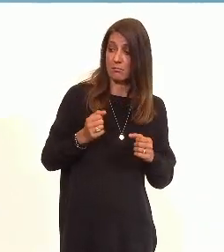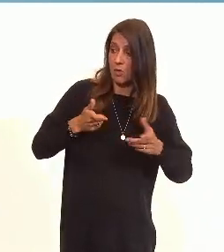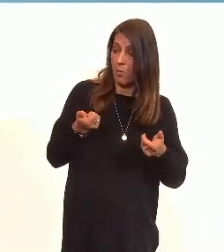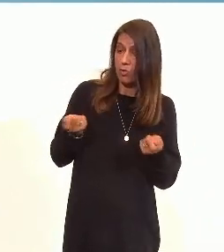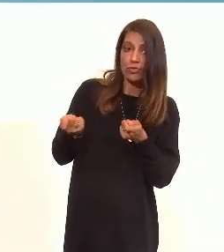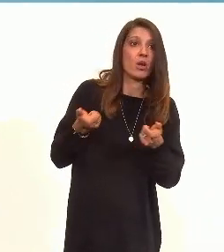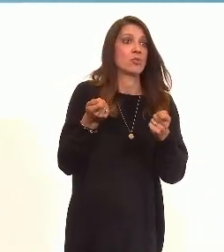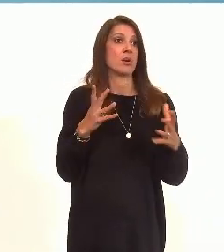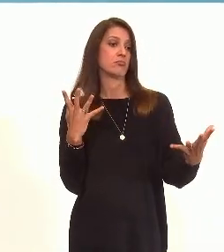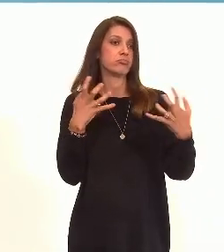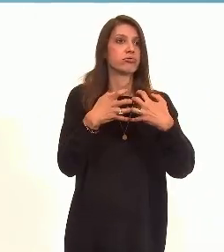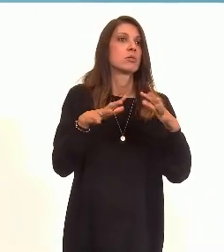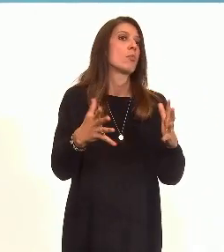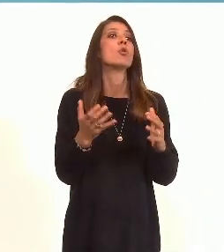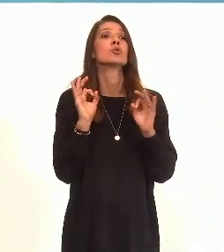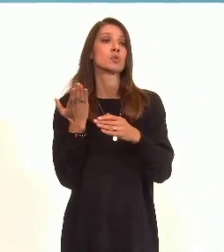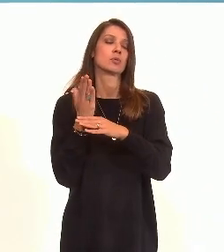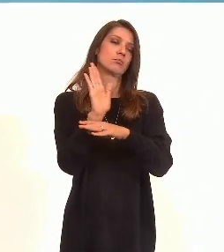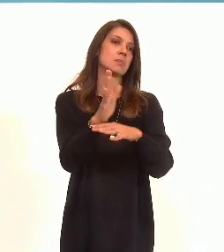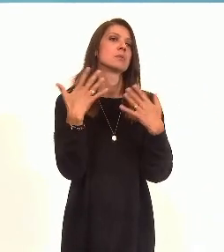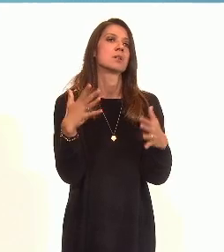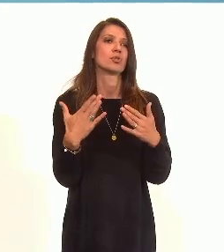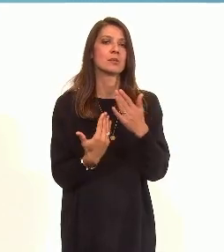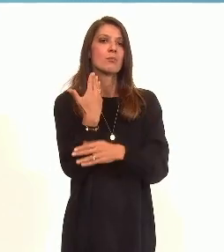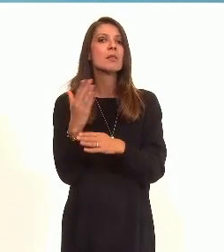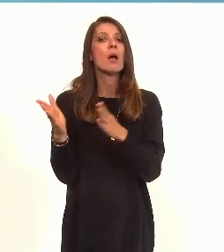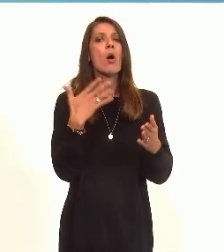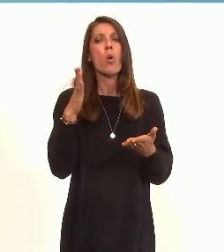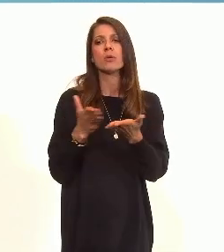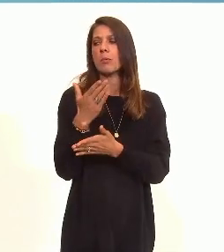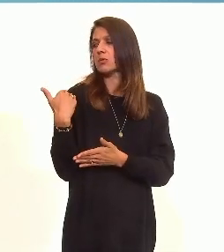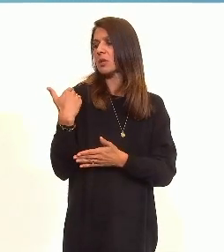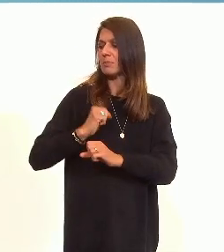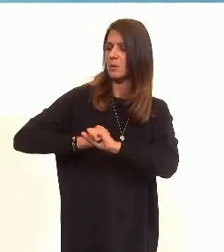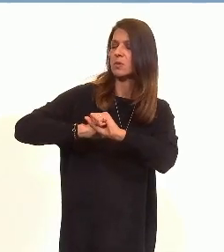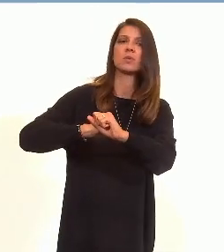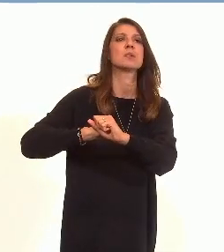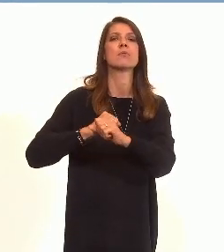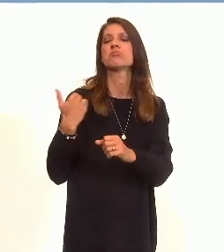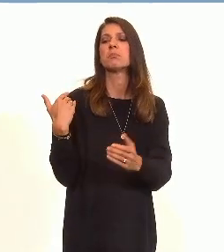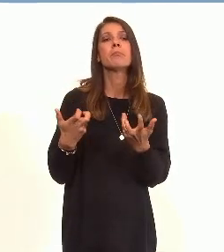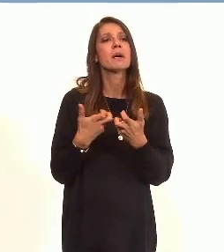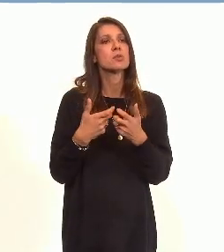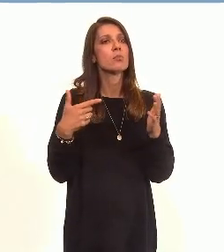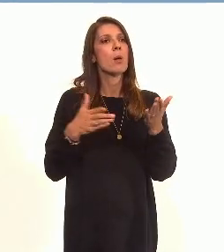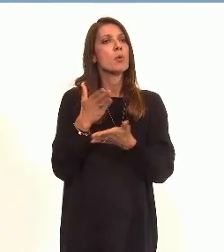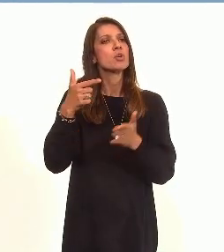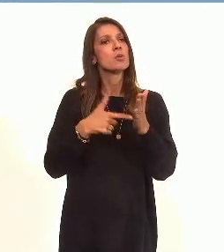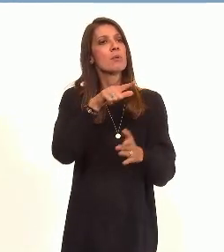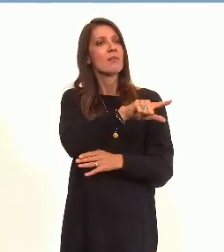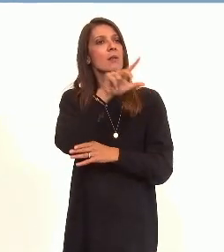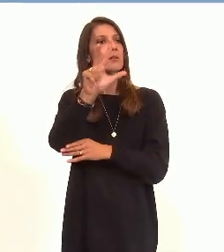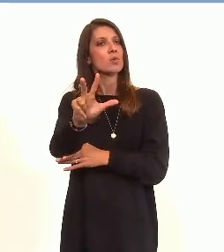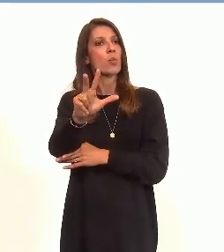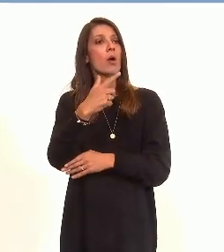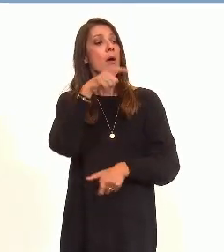posée ce matin. D'autres projets ont été soutenus plus récemment par l'appel à projet de 2023 qui était relatif à la participation des